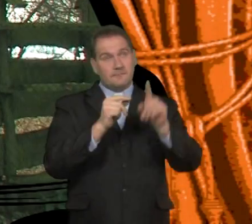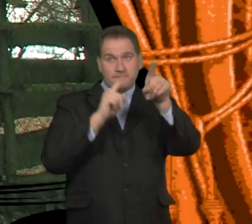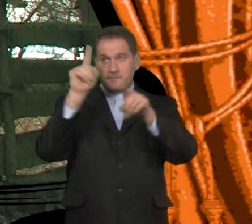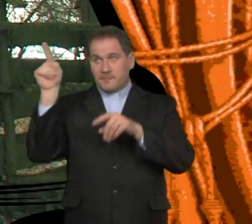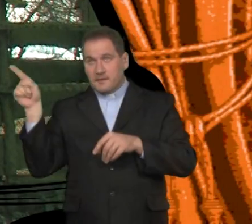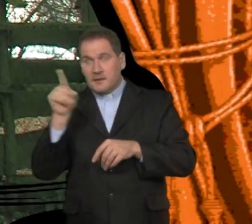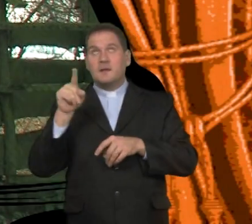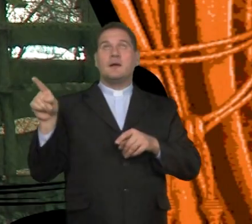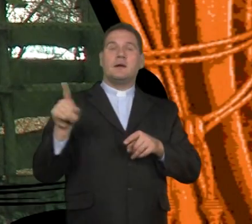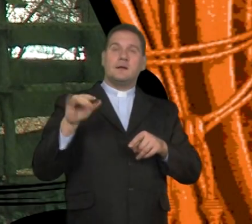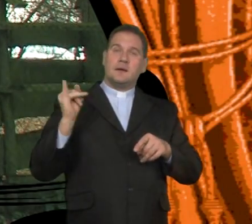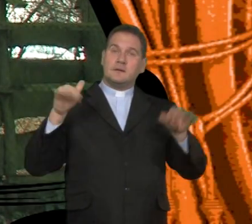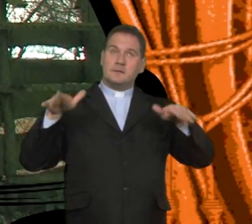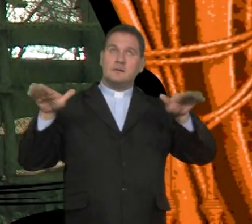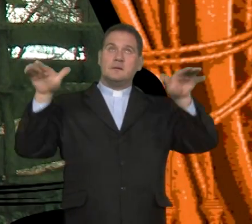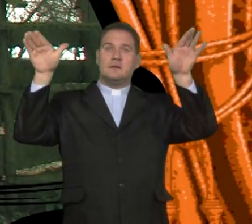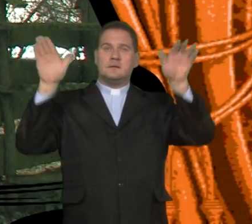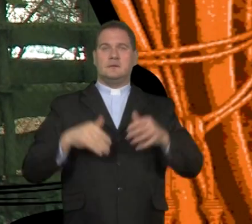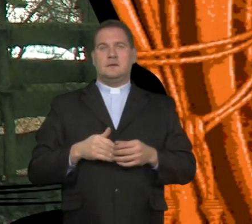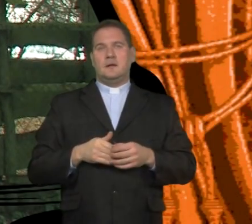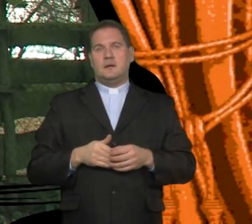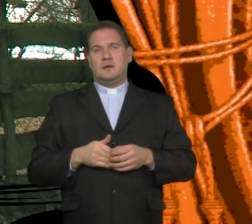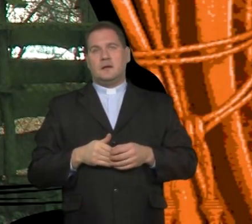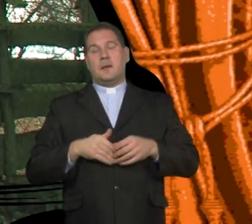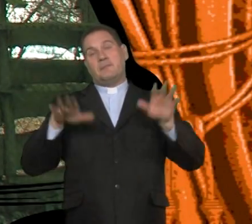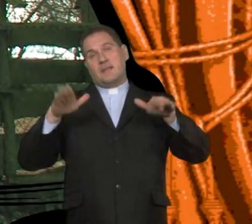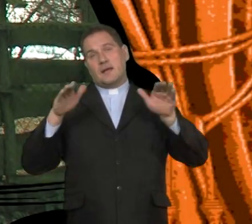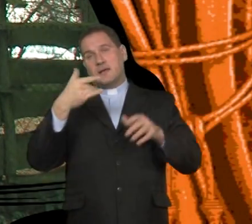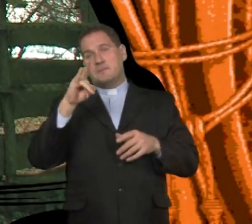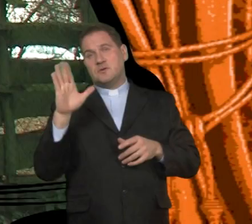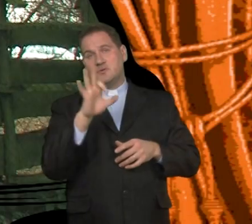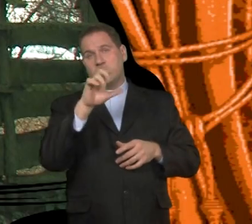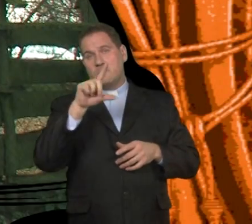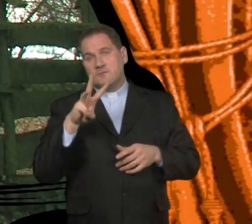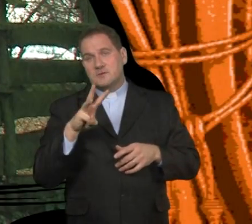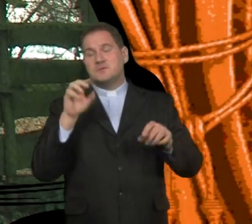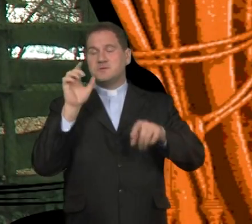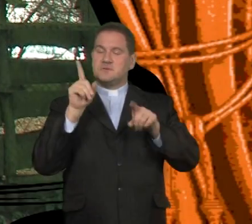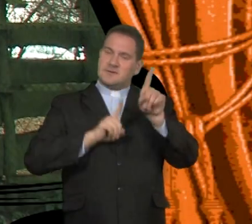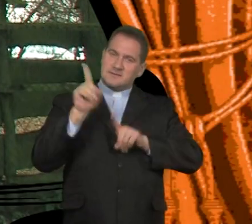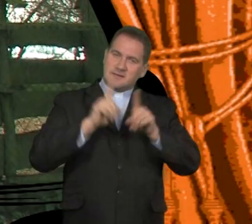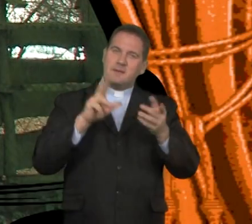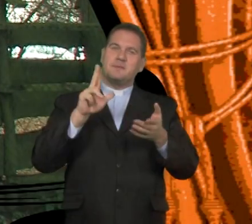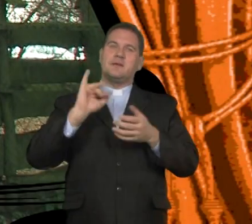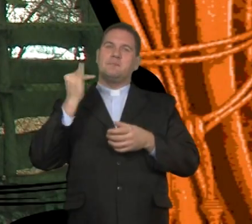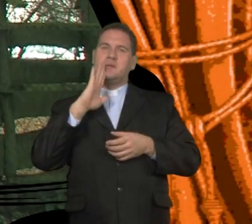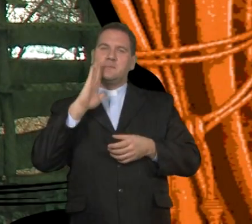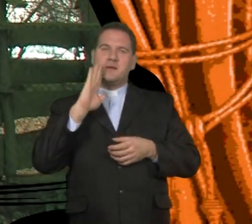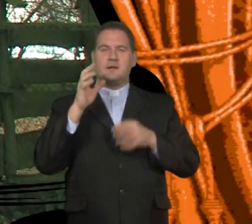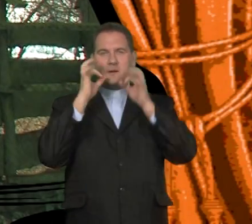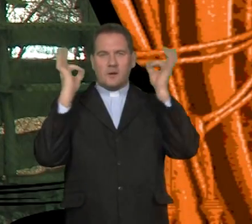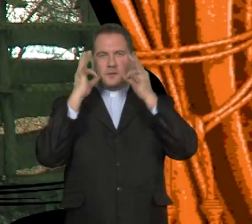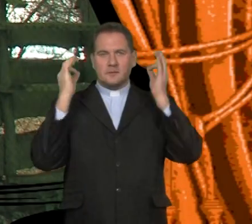bo trzeba wam wiedzieć, widziałem ich loty. Myszołowy czasem też miauczą